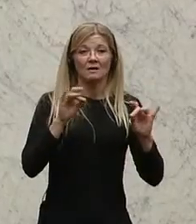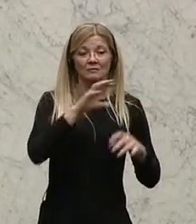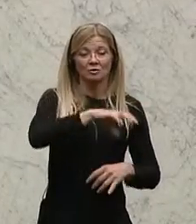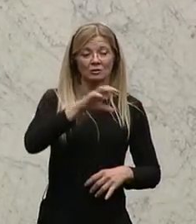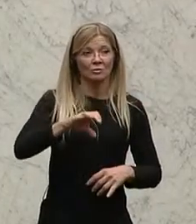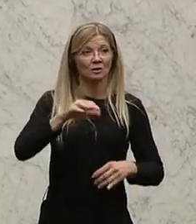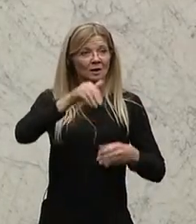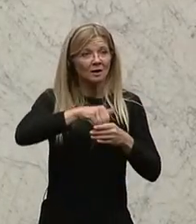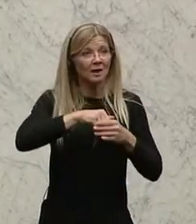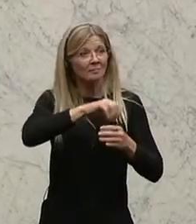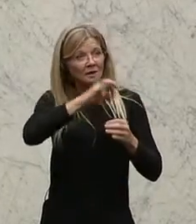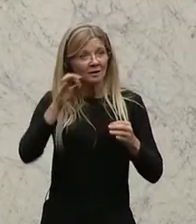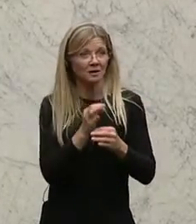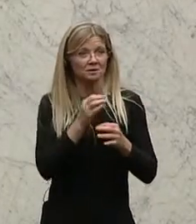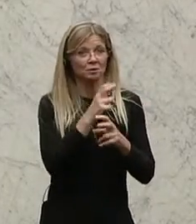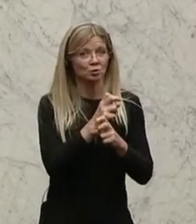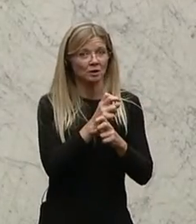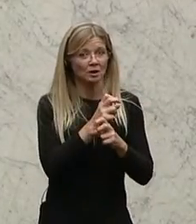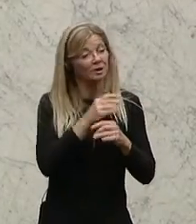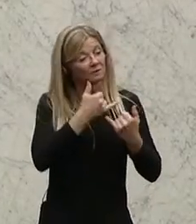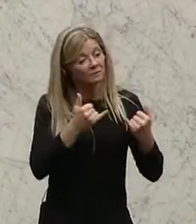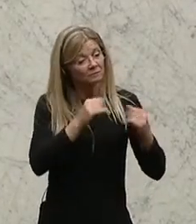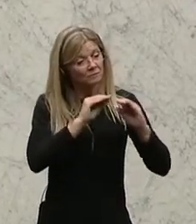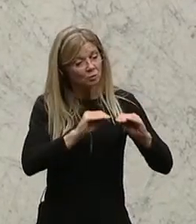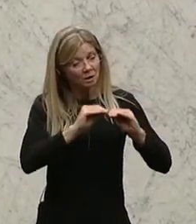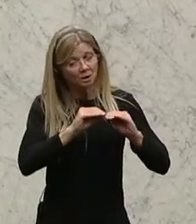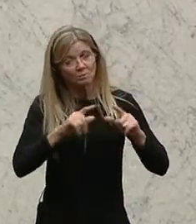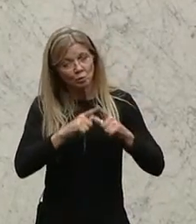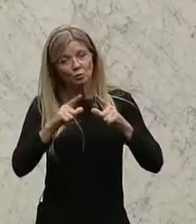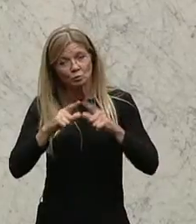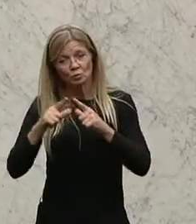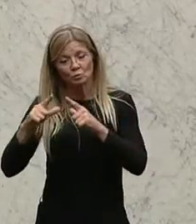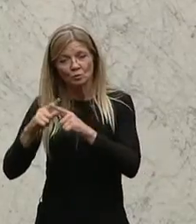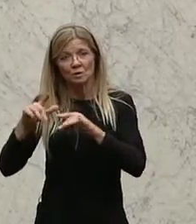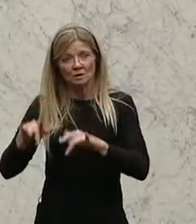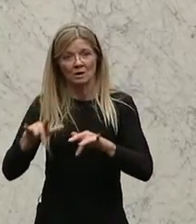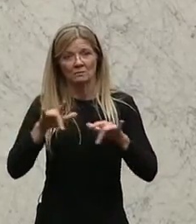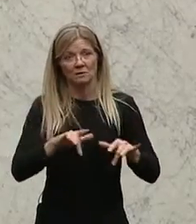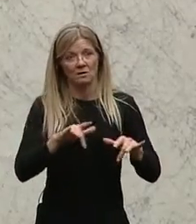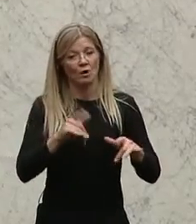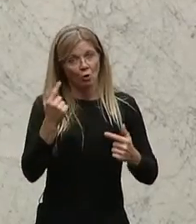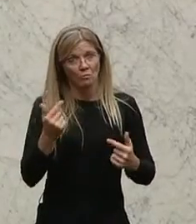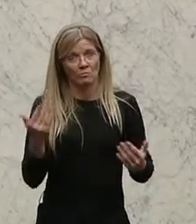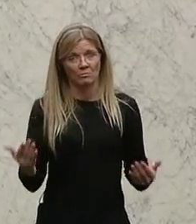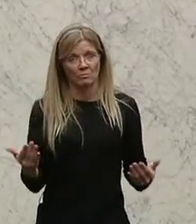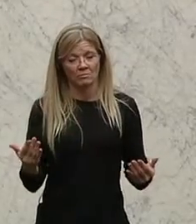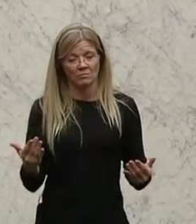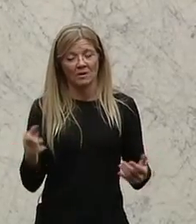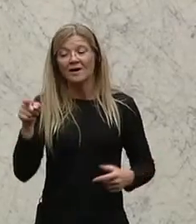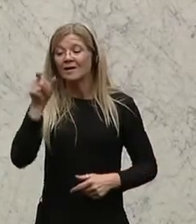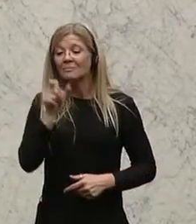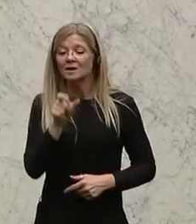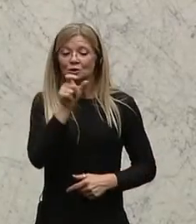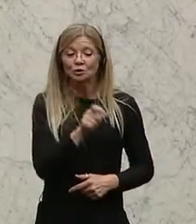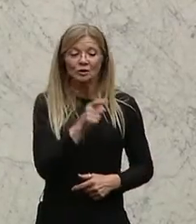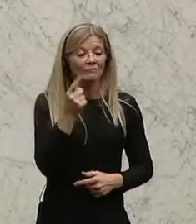von Unterrichtsmodulen haben werden. Und diese Unterrichtsmenschen sind natürlich aus dem